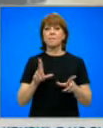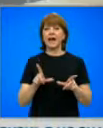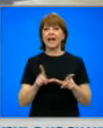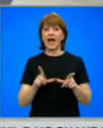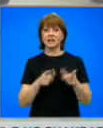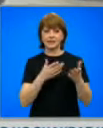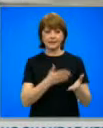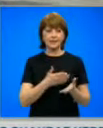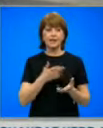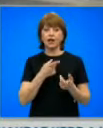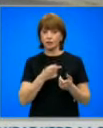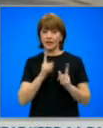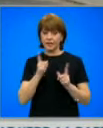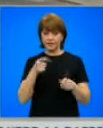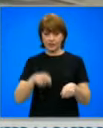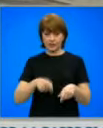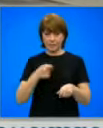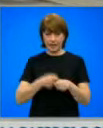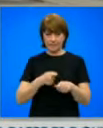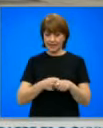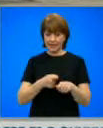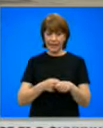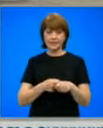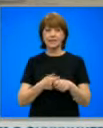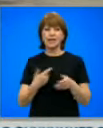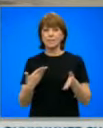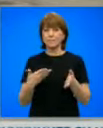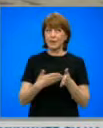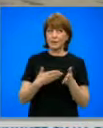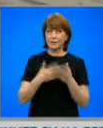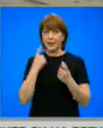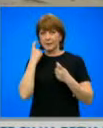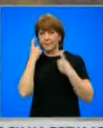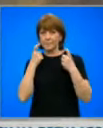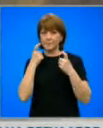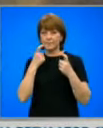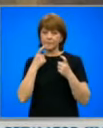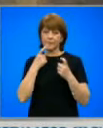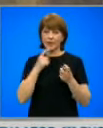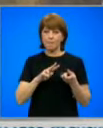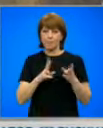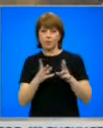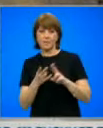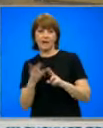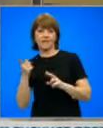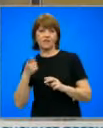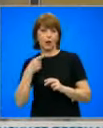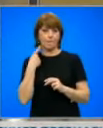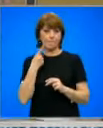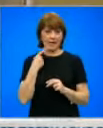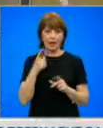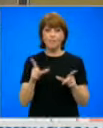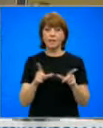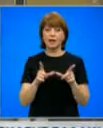Евакуацията беше предвидена за днес, но от съображения за сигурност и по логистични причини е пренасочена за петък, съобщи пред Reuters Червеният кръст. В